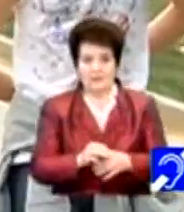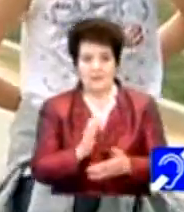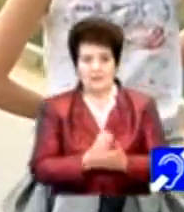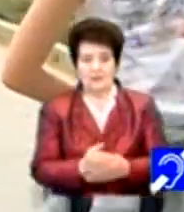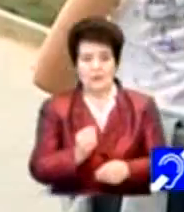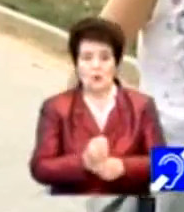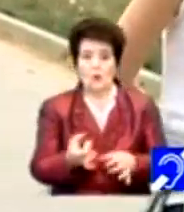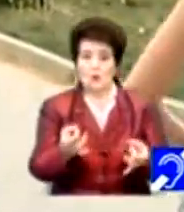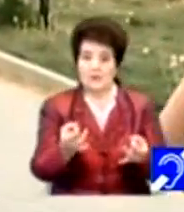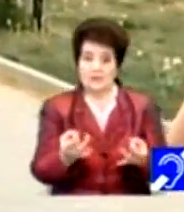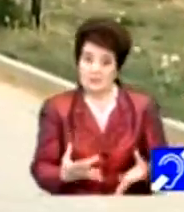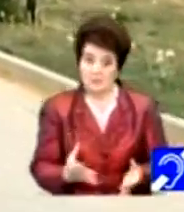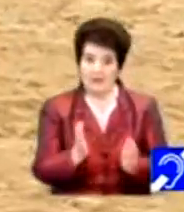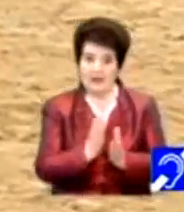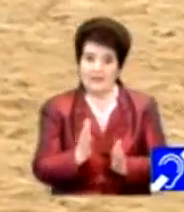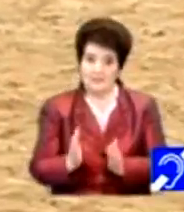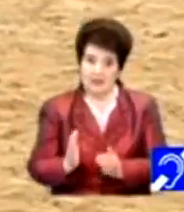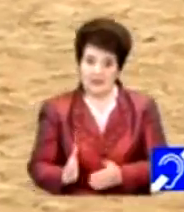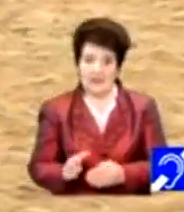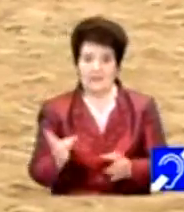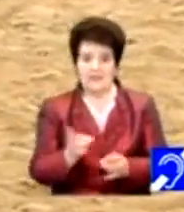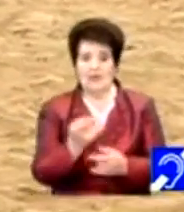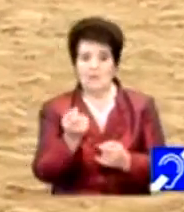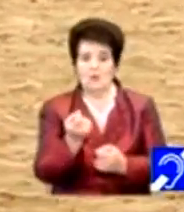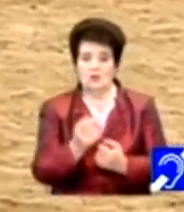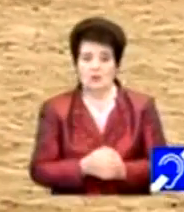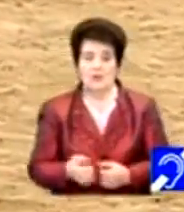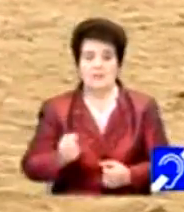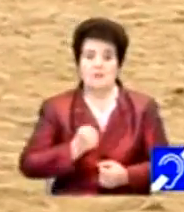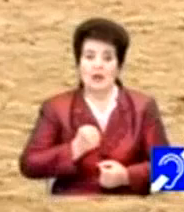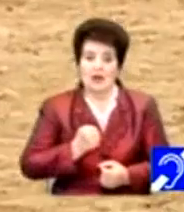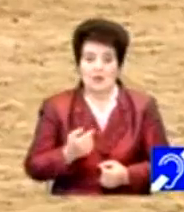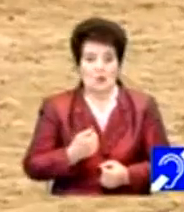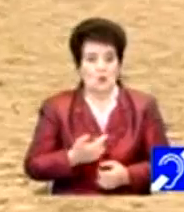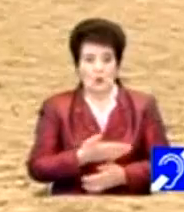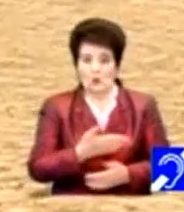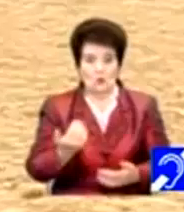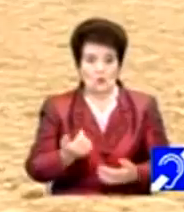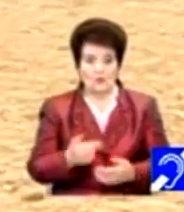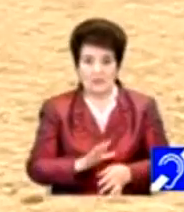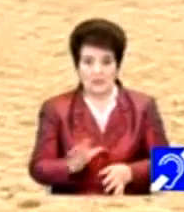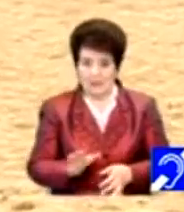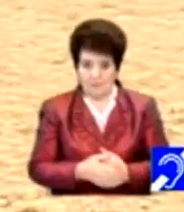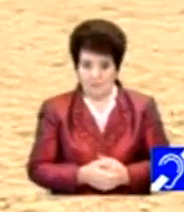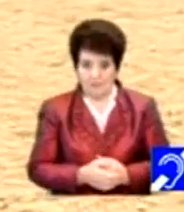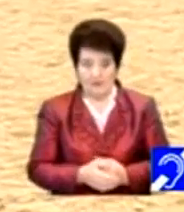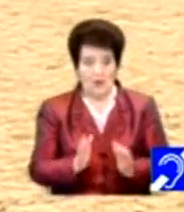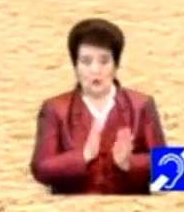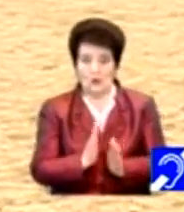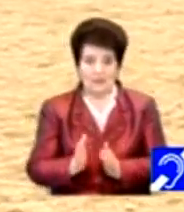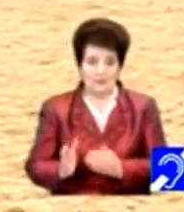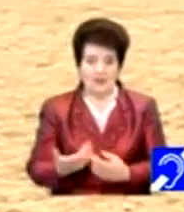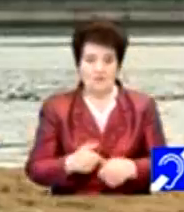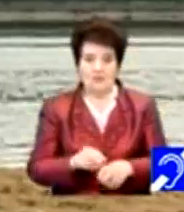lucruri atât de simple, dar respectate atât de puțin. Din păcate, unii noi nu suntem destul de atenți, nu respectăm